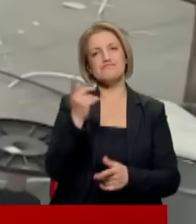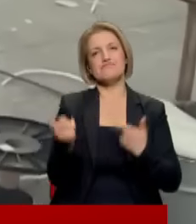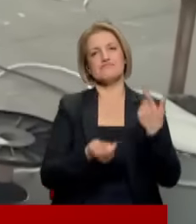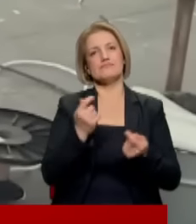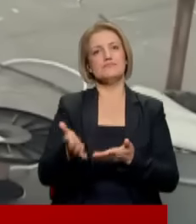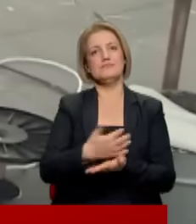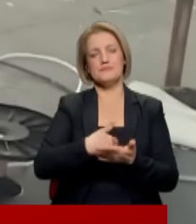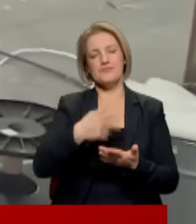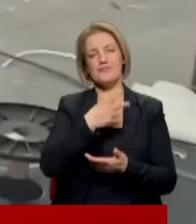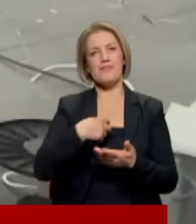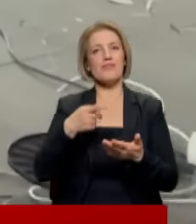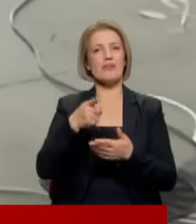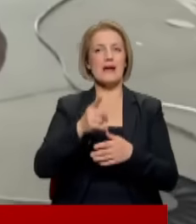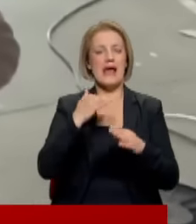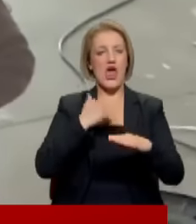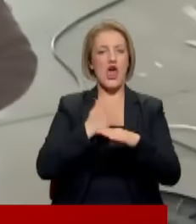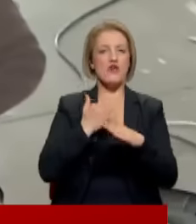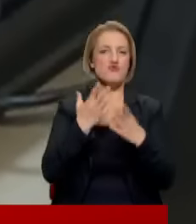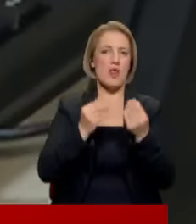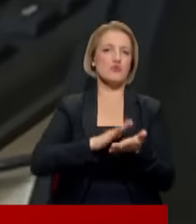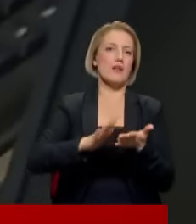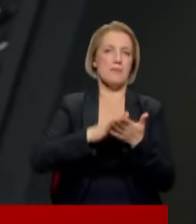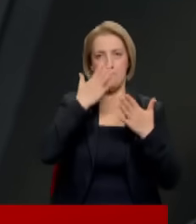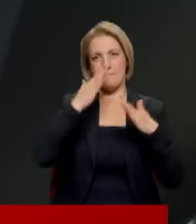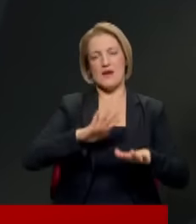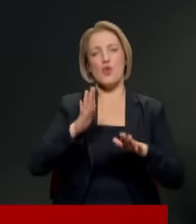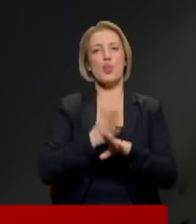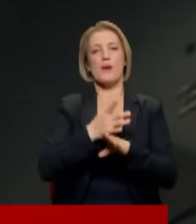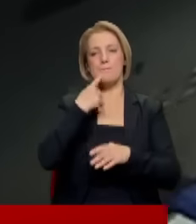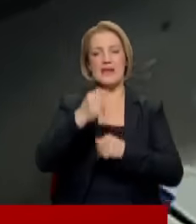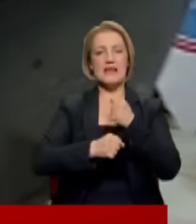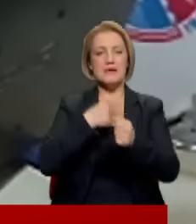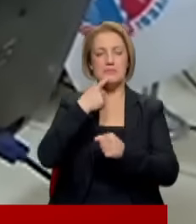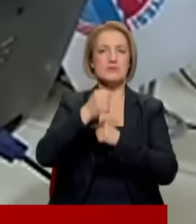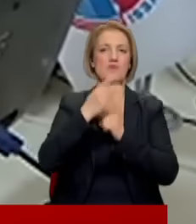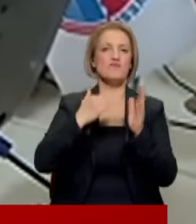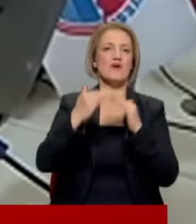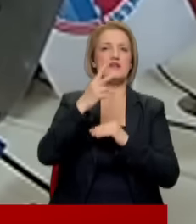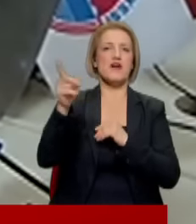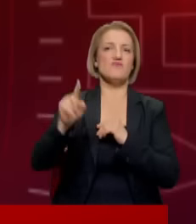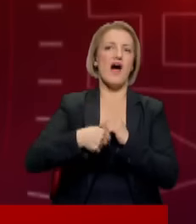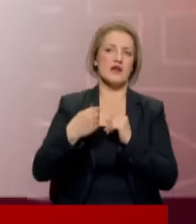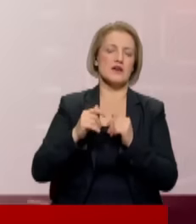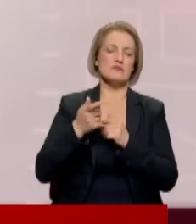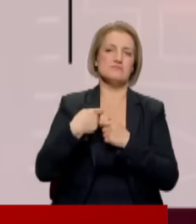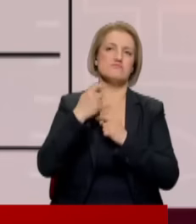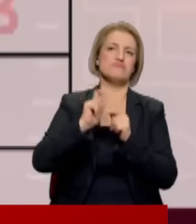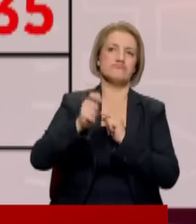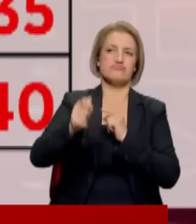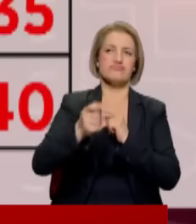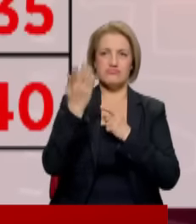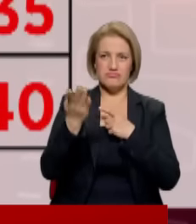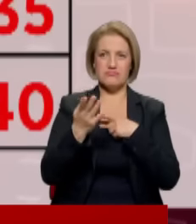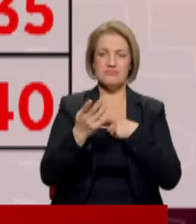yıllardır gelir vergisi dilimlerinin adil bir şekilde güncellenmesini bekliyor çünkü Yıldan yıla daha fazla vergi yükü biniyor çalışanın omzuna mevcut